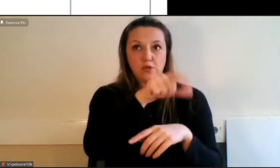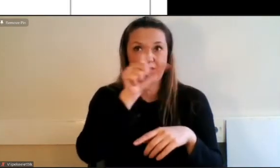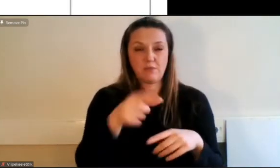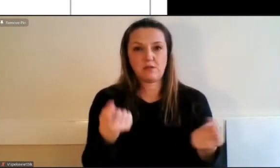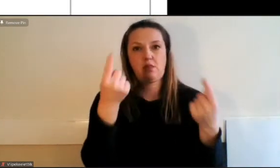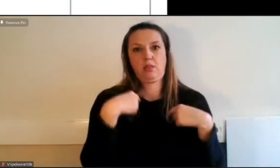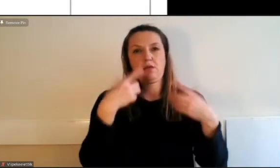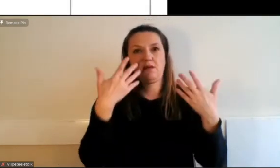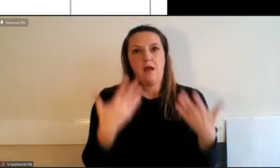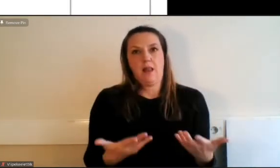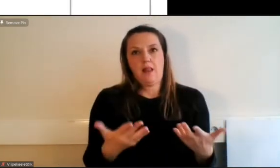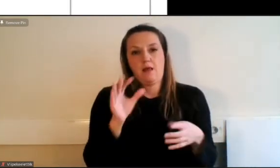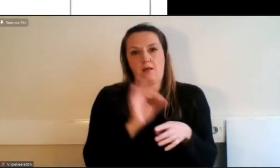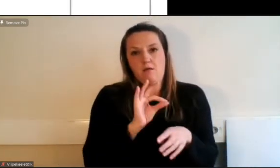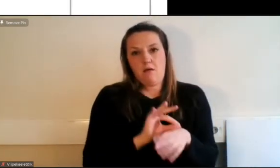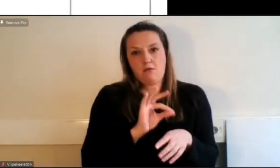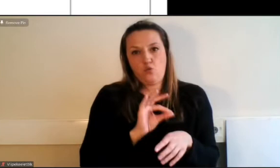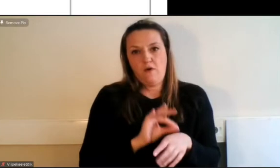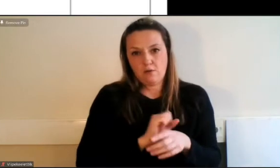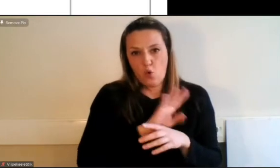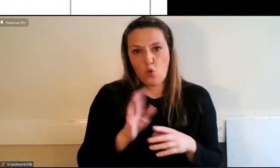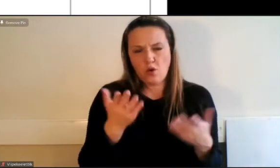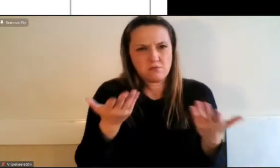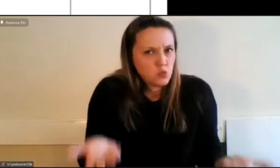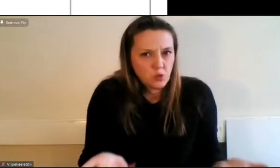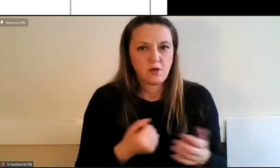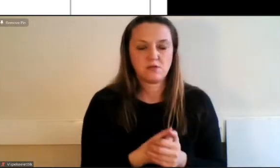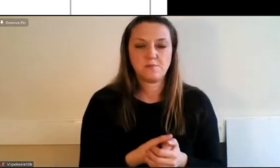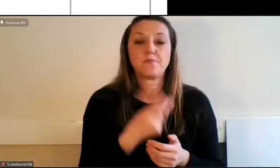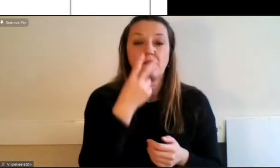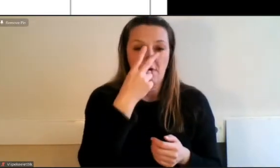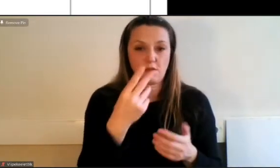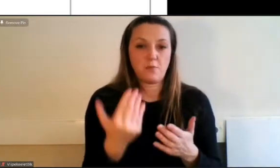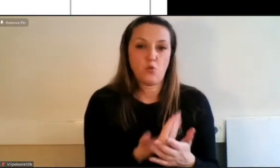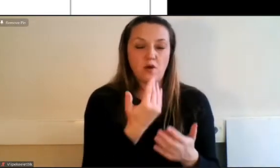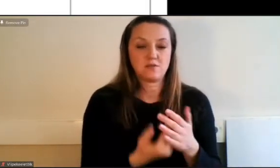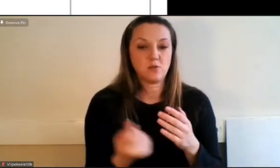nakatatakse oma pereliikmeid. Ja siin on näha, et kui on